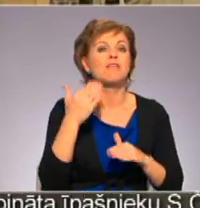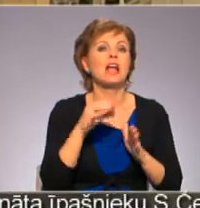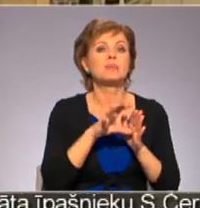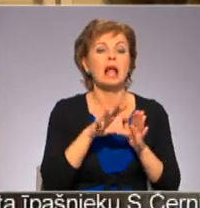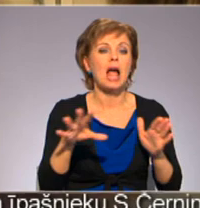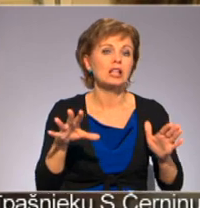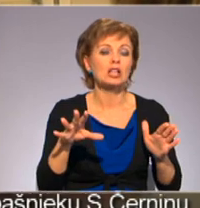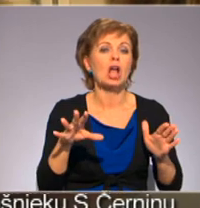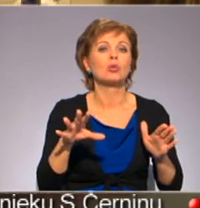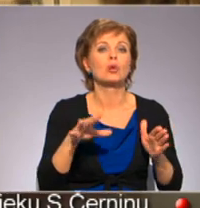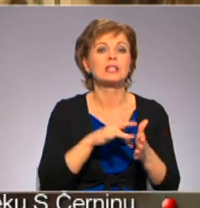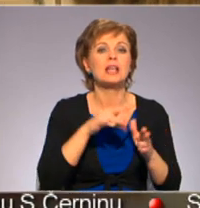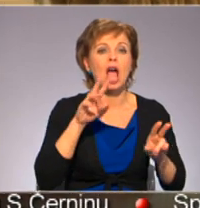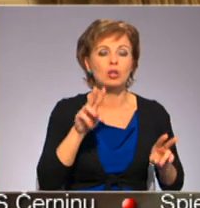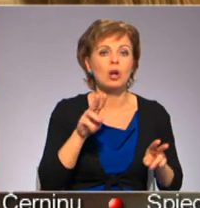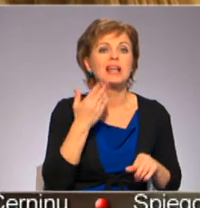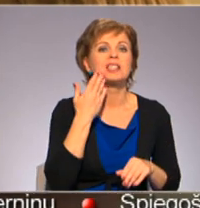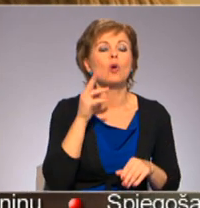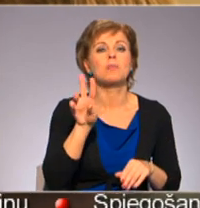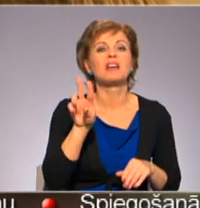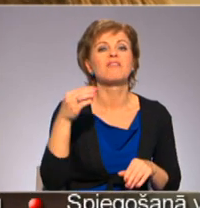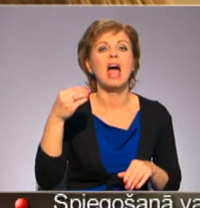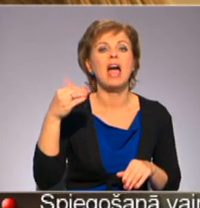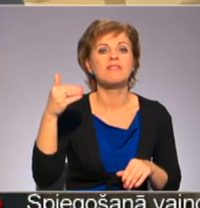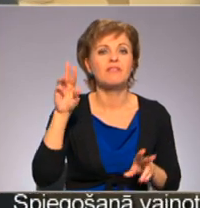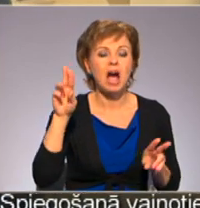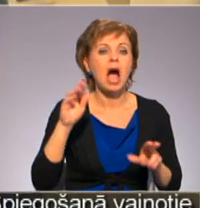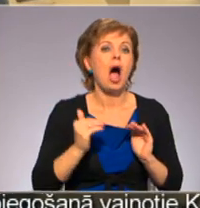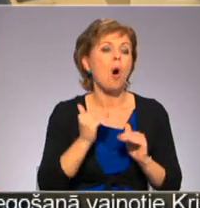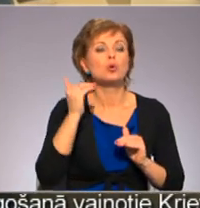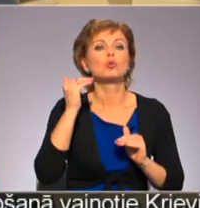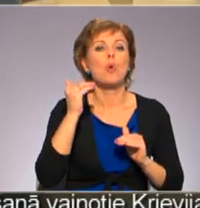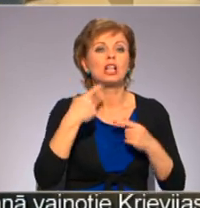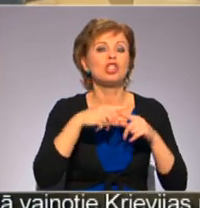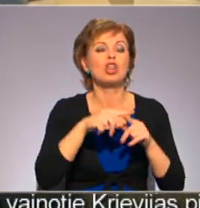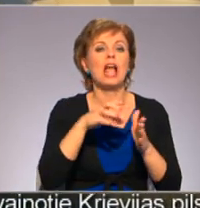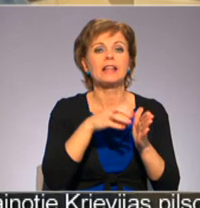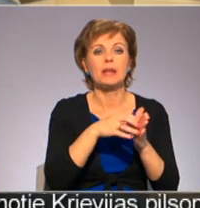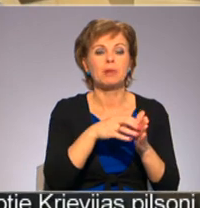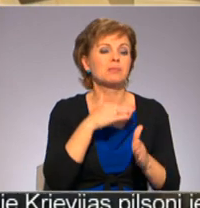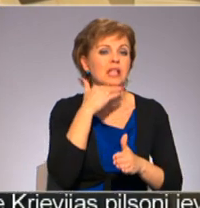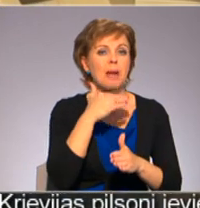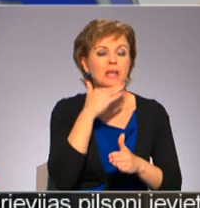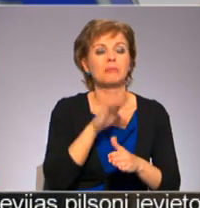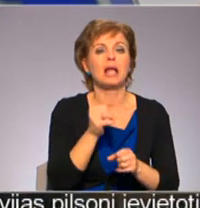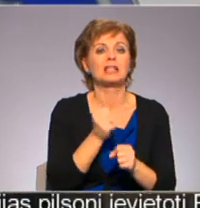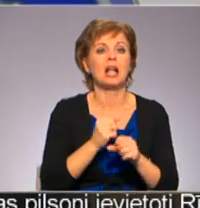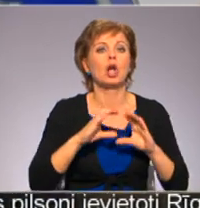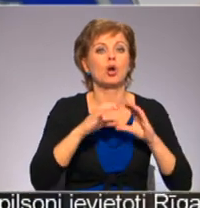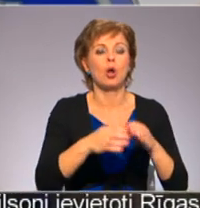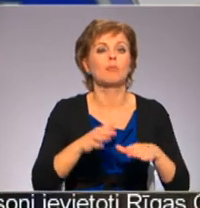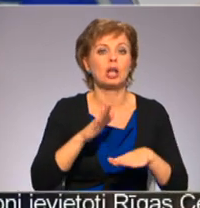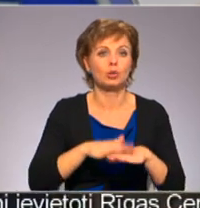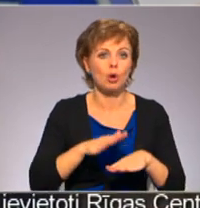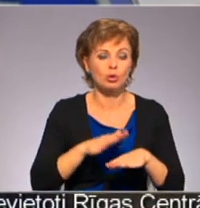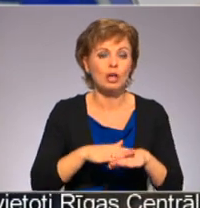par VEF. Uzņēmuma vadība atklāti stāsta, ka augstskolas inženieru diplomu vien nepietiek, lai strādātu globālajā tirgu. Inženieriem prasa vienu gadu,